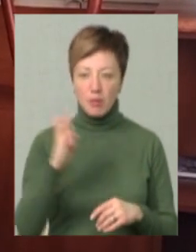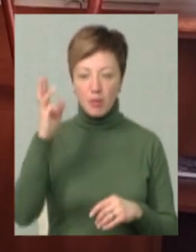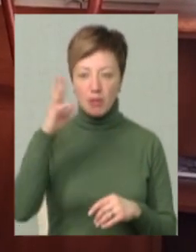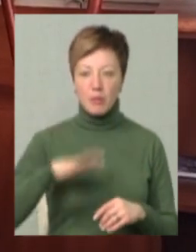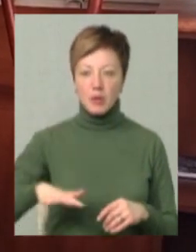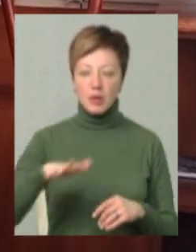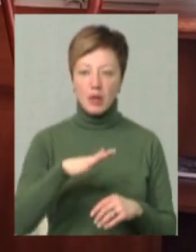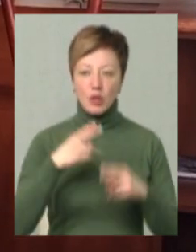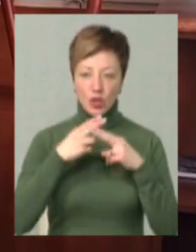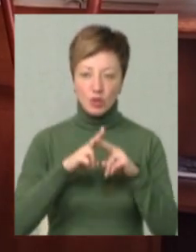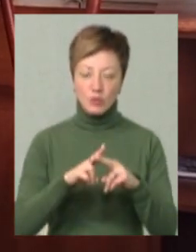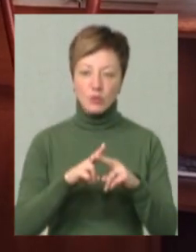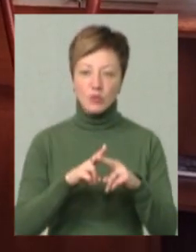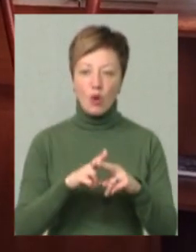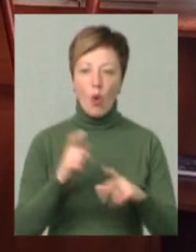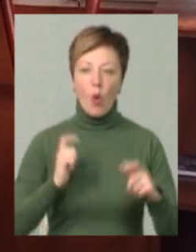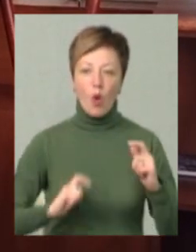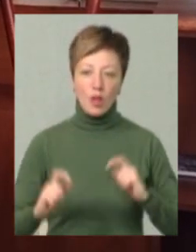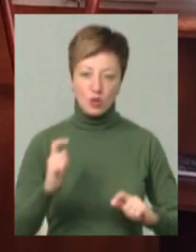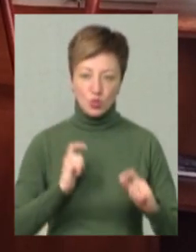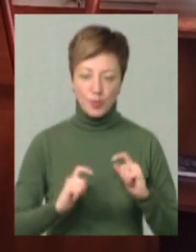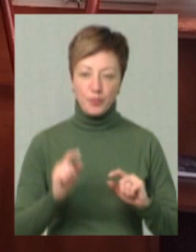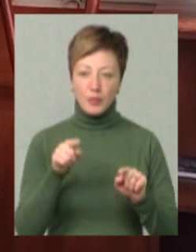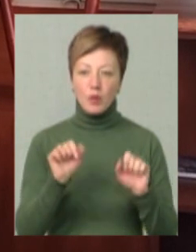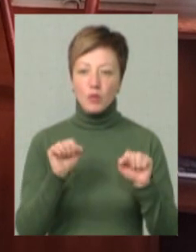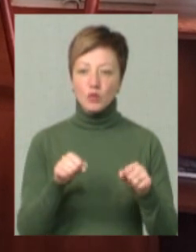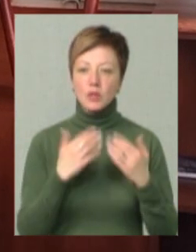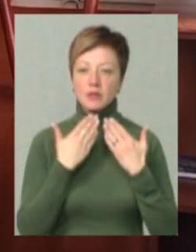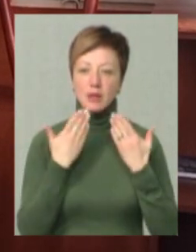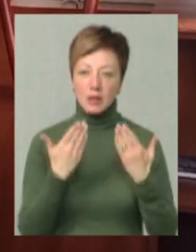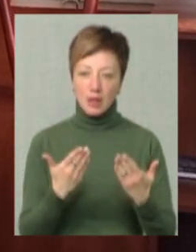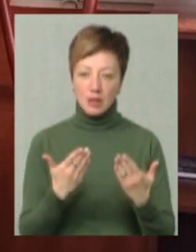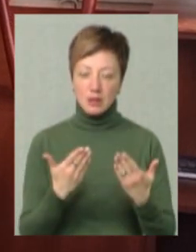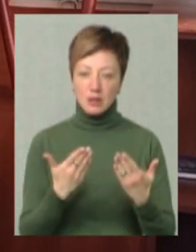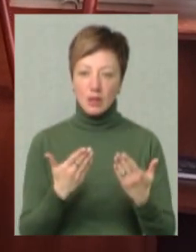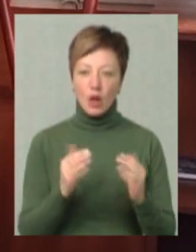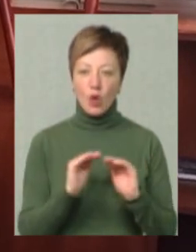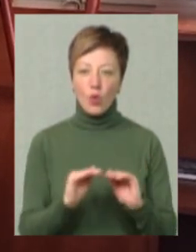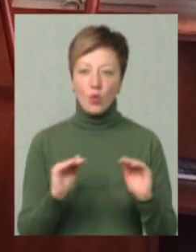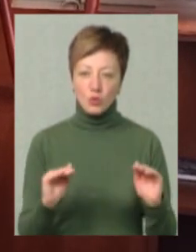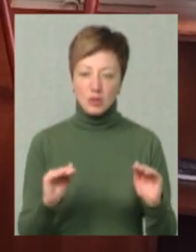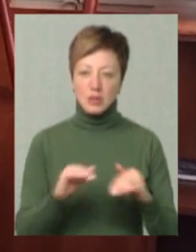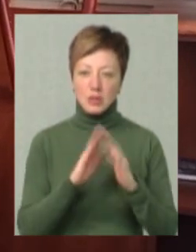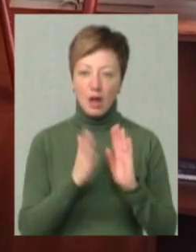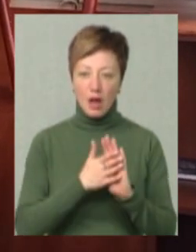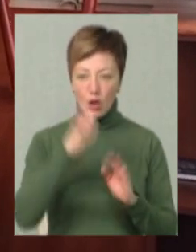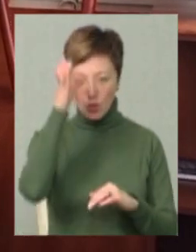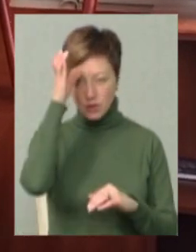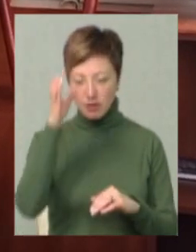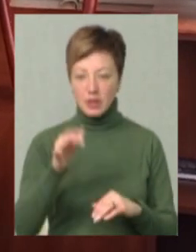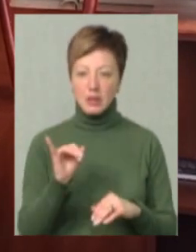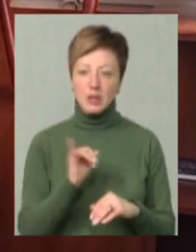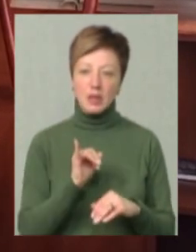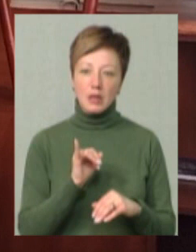Хмельницького політехнологічного коледжу. Туди можуть звертатися учні, як і загальноосвітніх